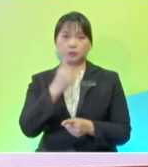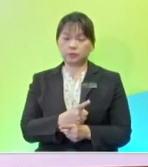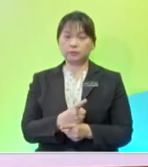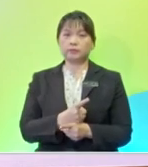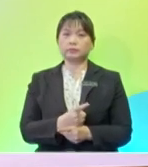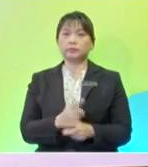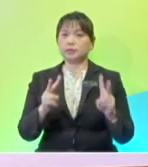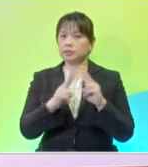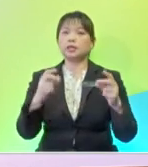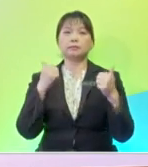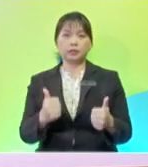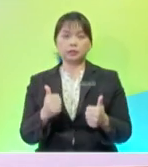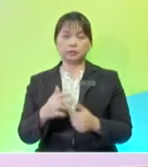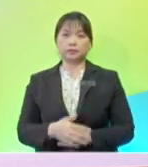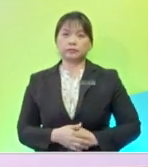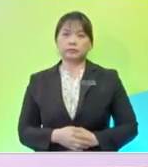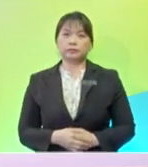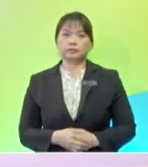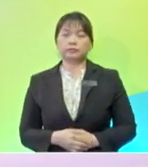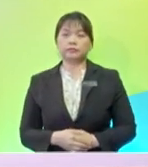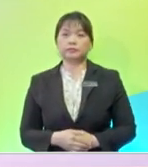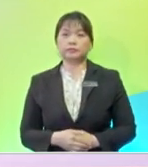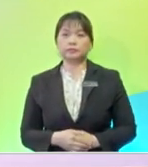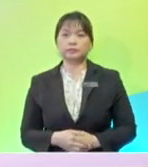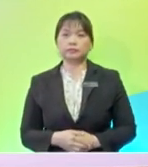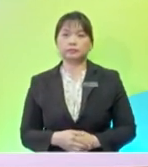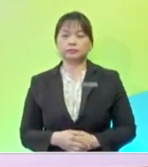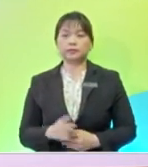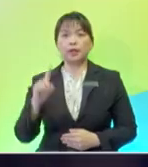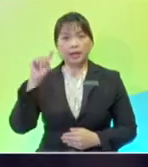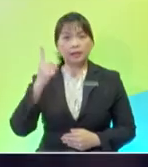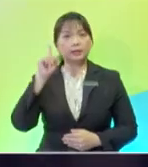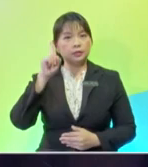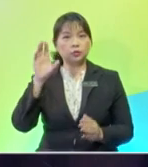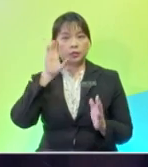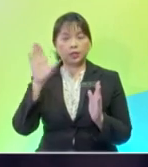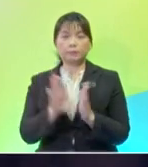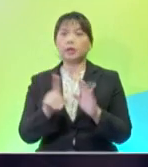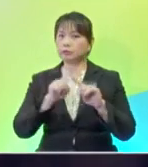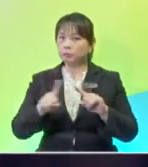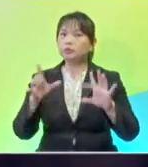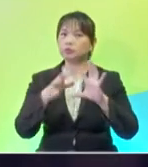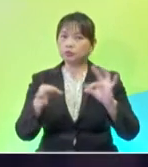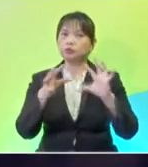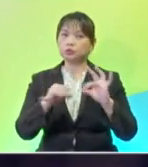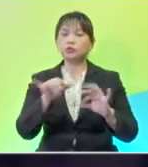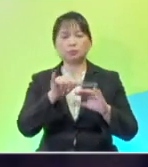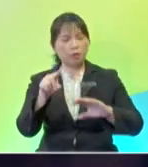sangat bagus berpadukan gambar hanya satu gambar tapi cerita dia